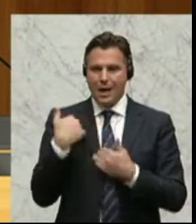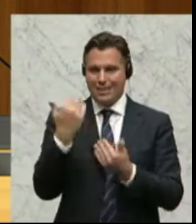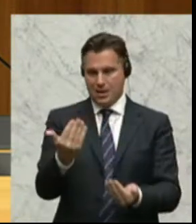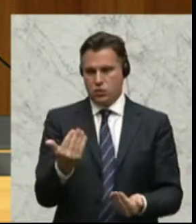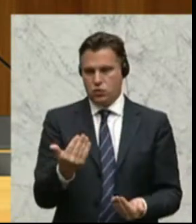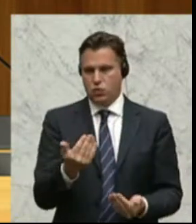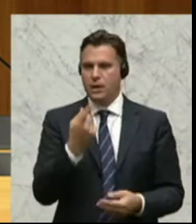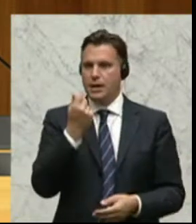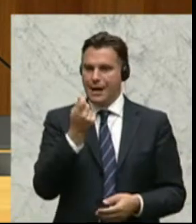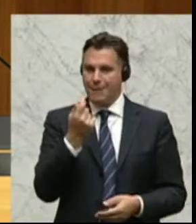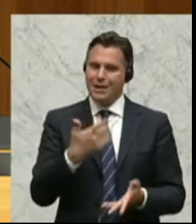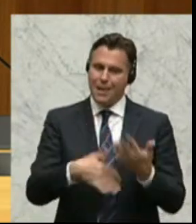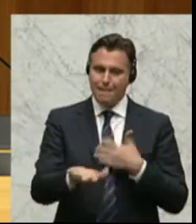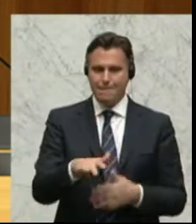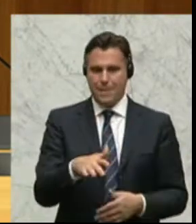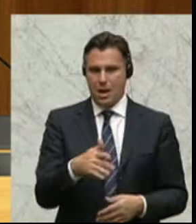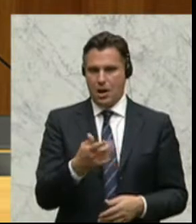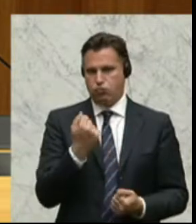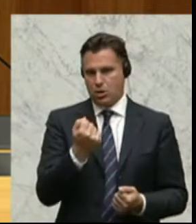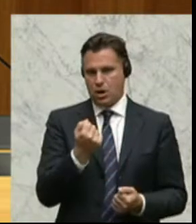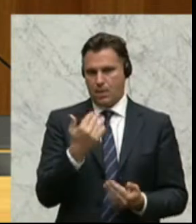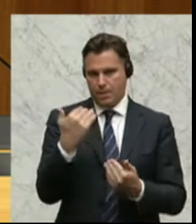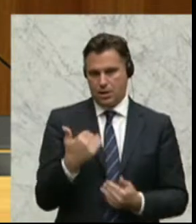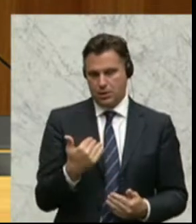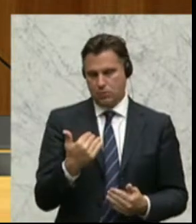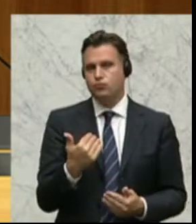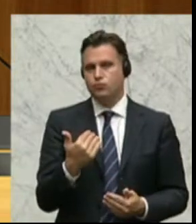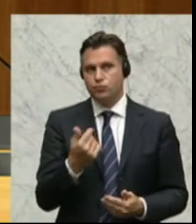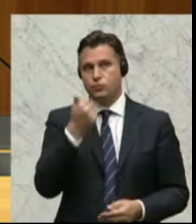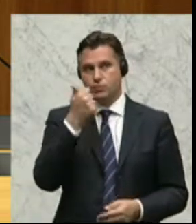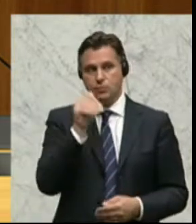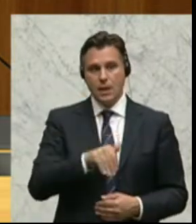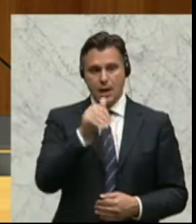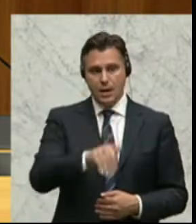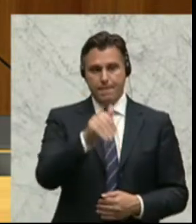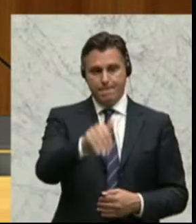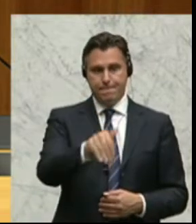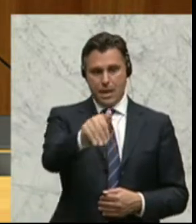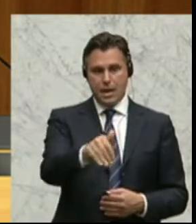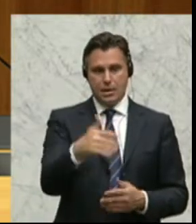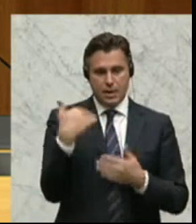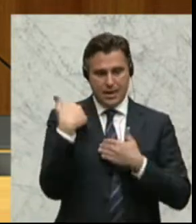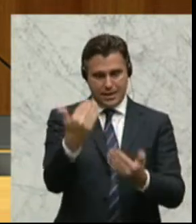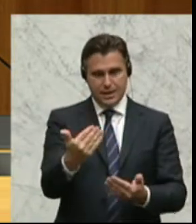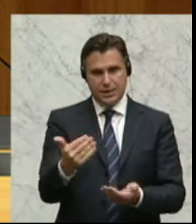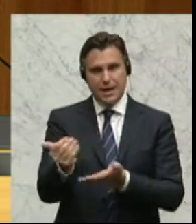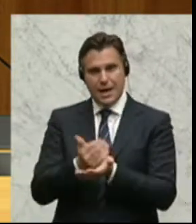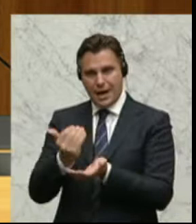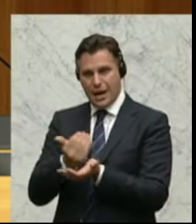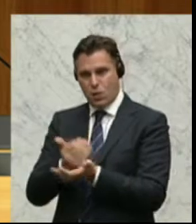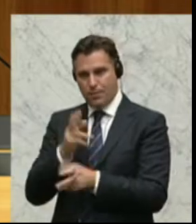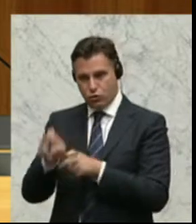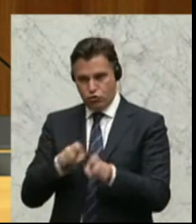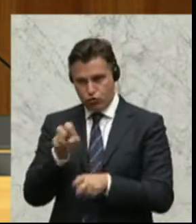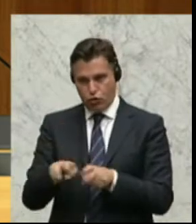stärker belastet. Ich sage Ihnen auch noch zwei Zahlen. 1 Milliarde Euro Entlastung bei der Einkommensteuer führt zu einem zusätzlichen